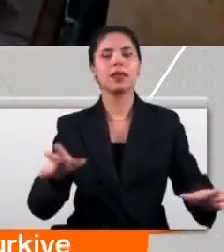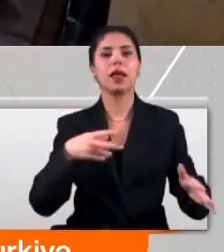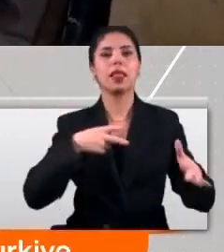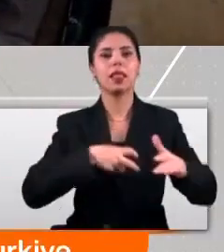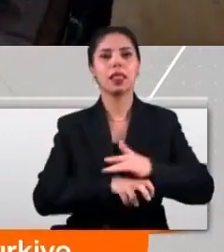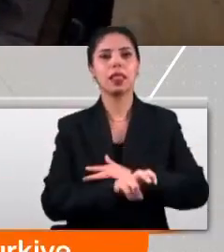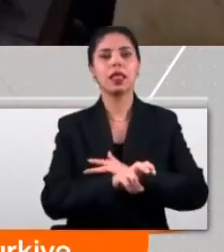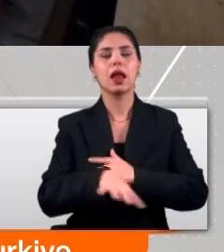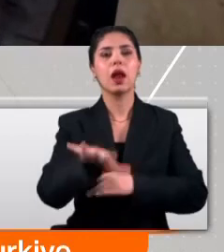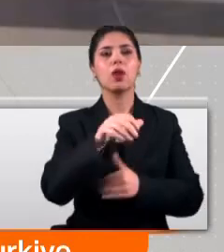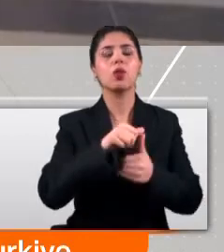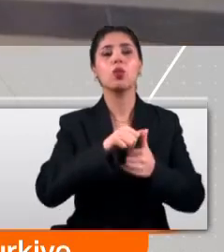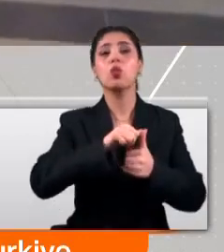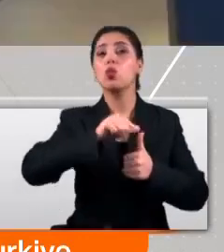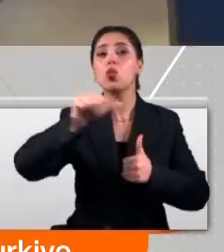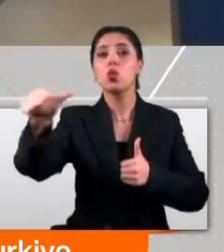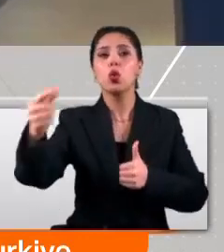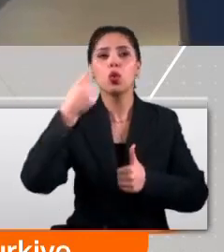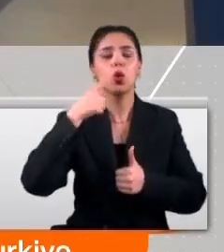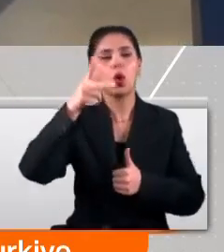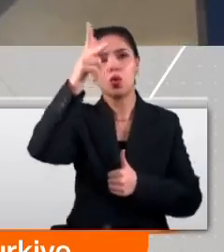sistem ağlarının uzunluğu